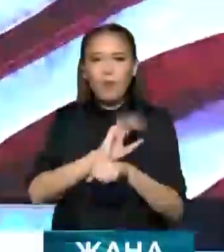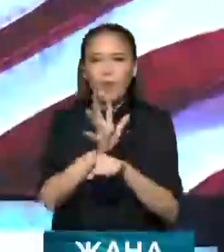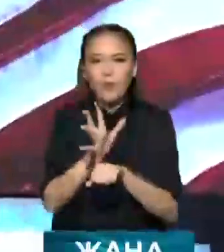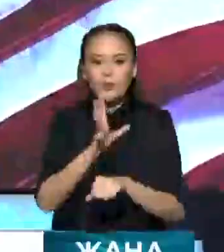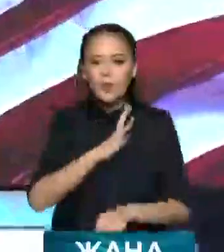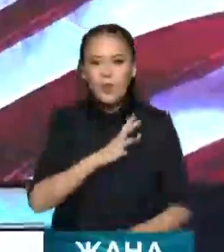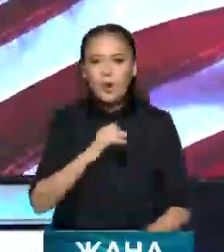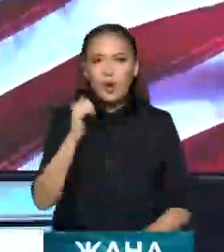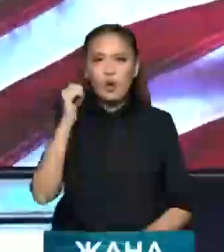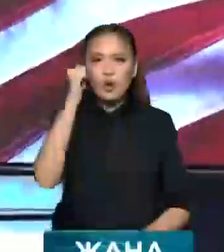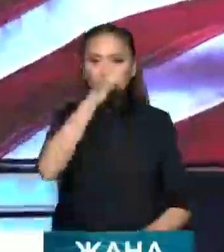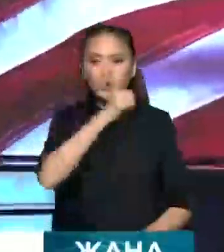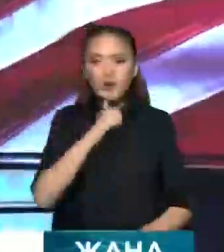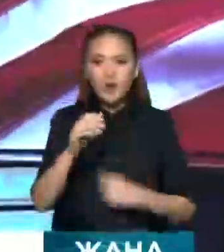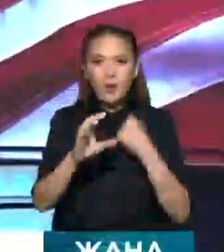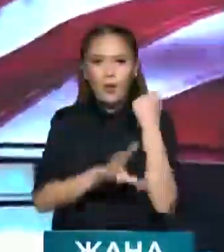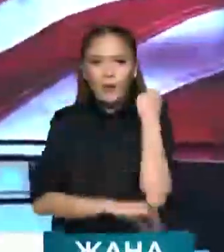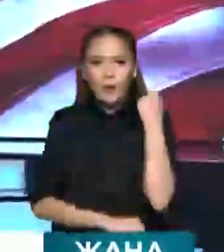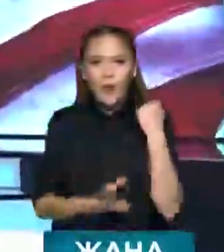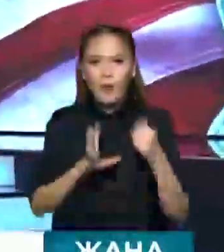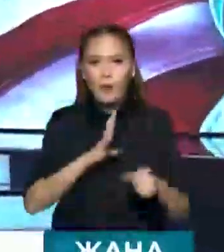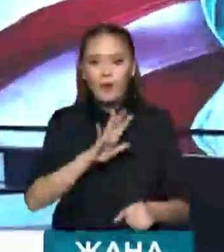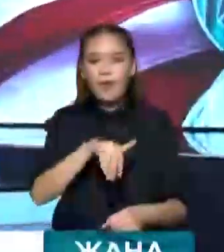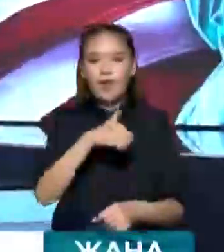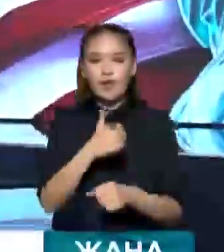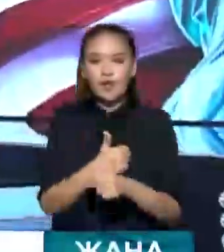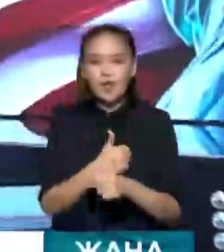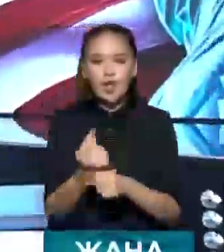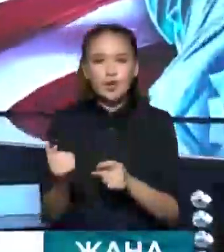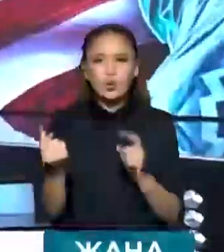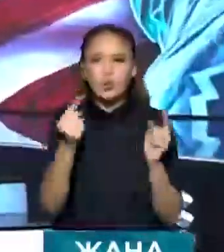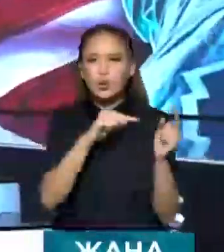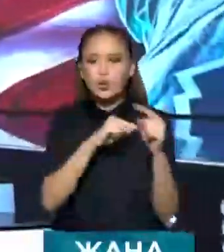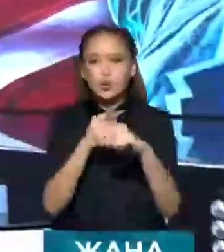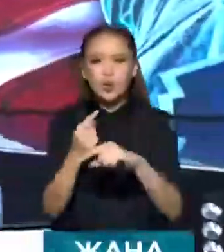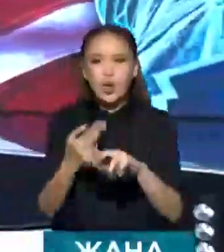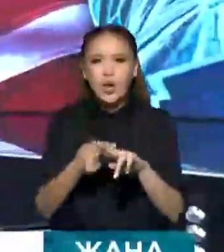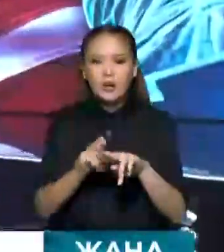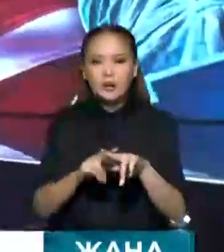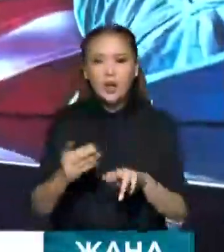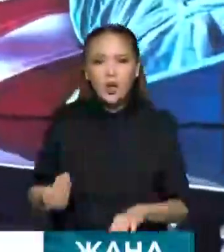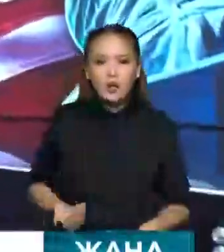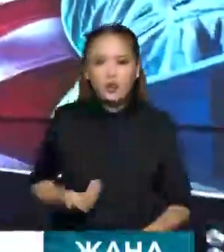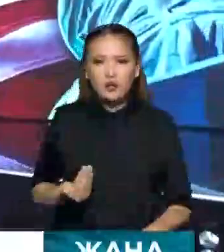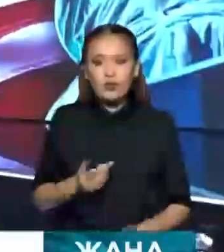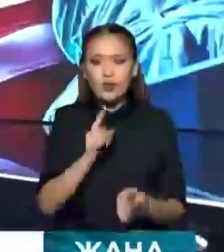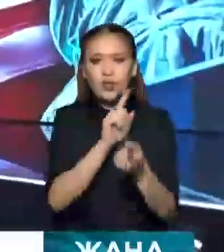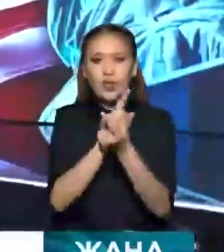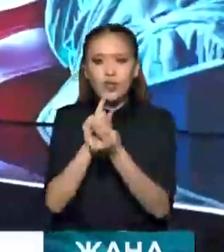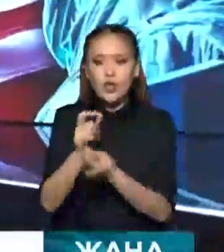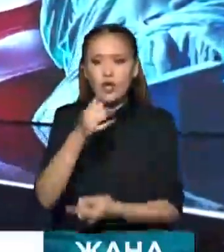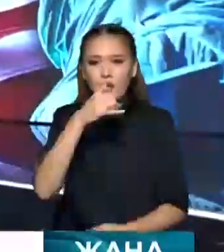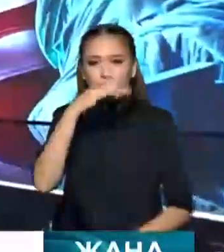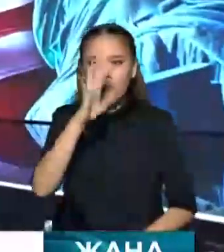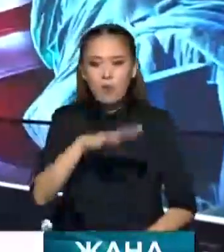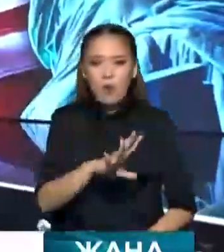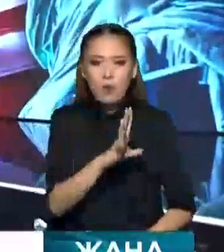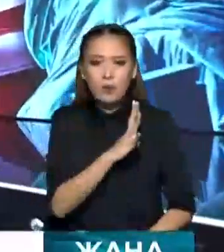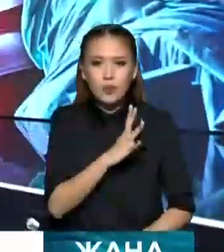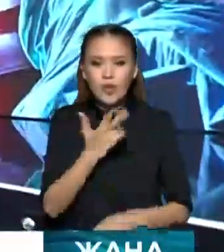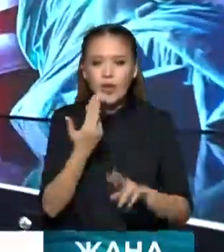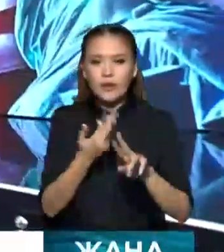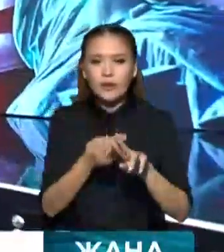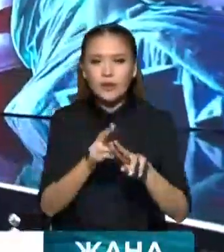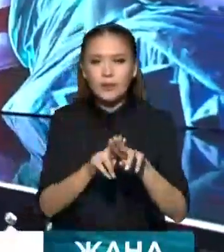көп мемлекеттік başlar bir-birimen balans tiri formatta balans ornatu mümkündügünden ayrıldı. Bas